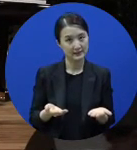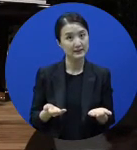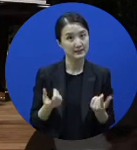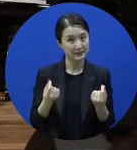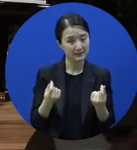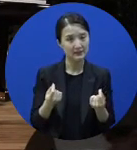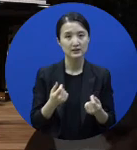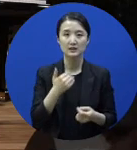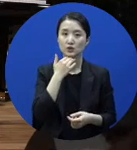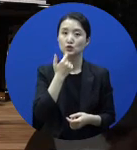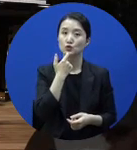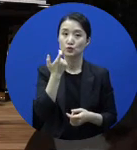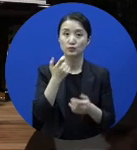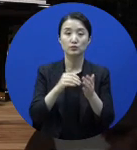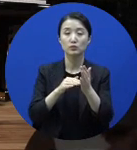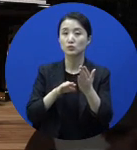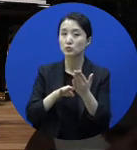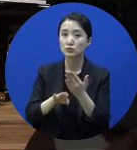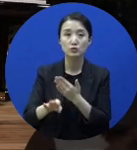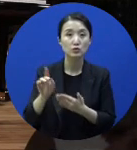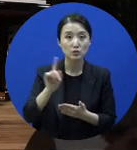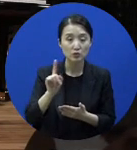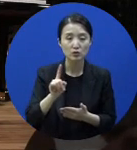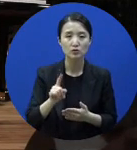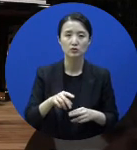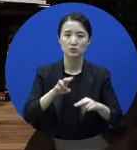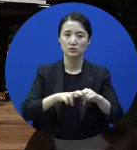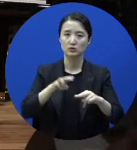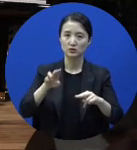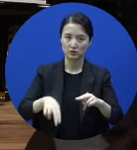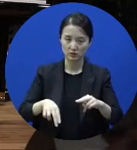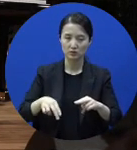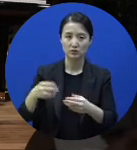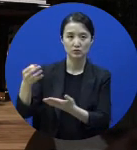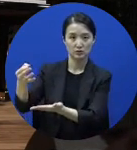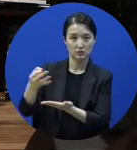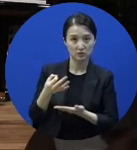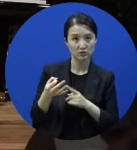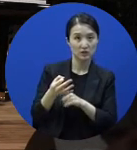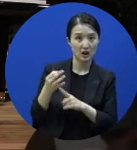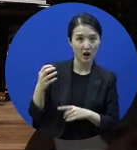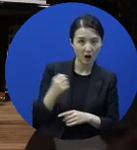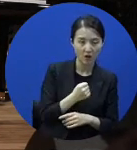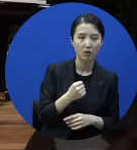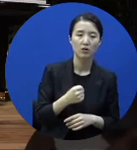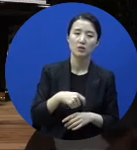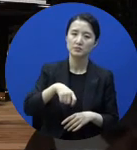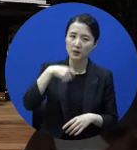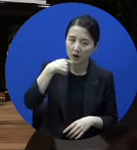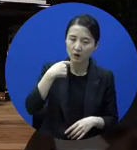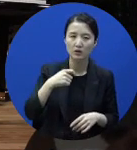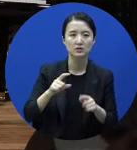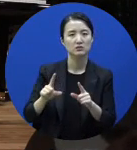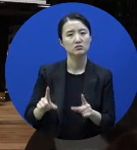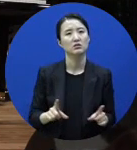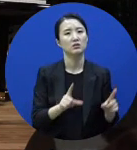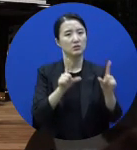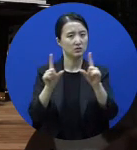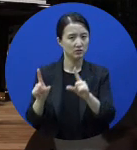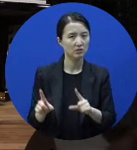뭐죠? 그거 갖고 퇴직금이라든가 연금을 통해서 우리가 생존하는 어떤 부분들을 갖는데 이 기간이 너무